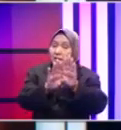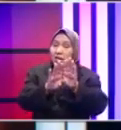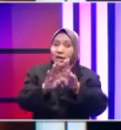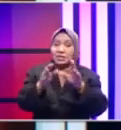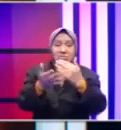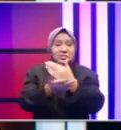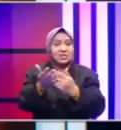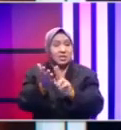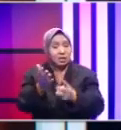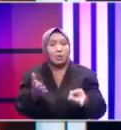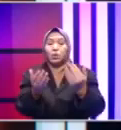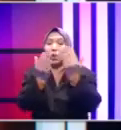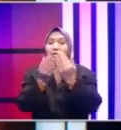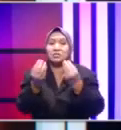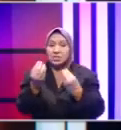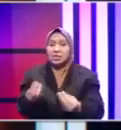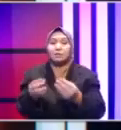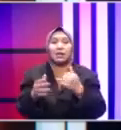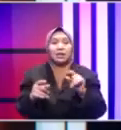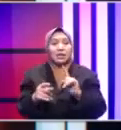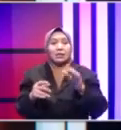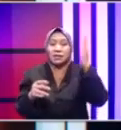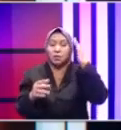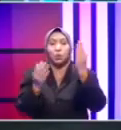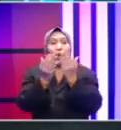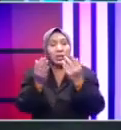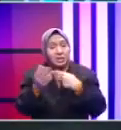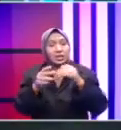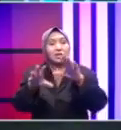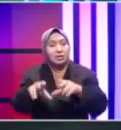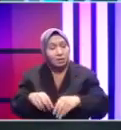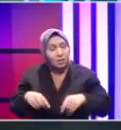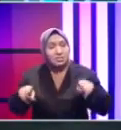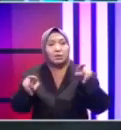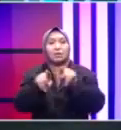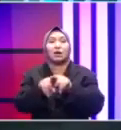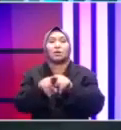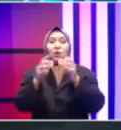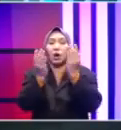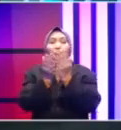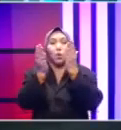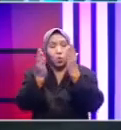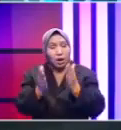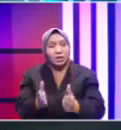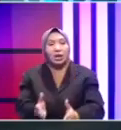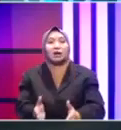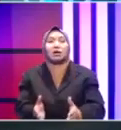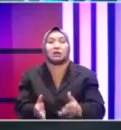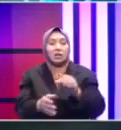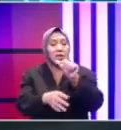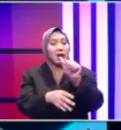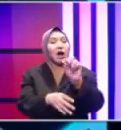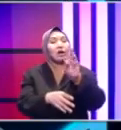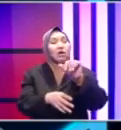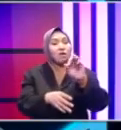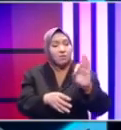ada borket ini bisa kita berdoa sikit lah ah Manel atau doa kita dikabulkan seperti madodep seperti mana doa orang-orang orang-orang di Arafah